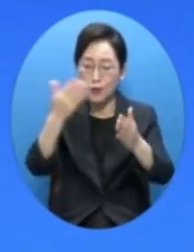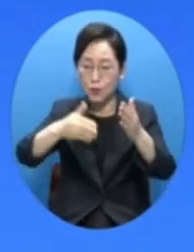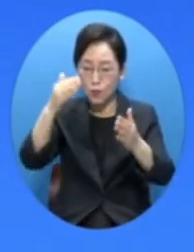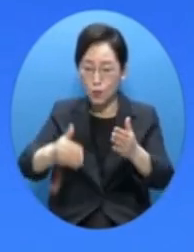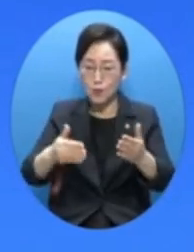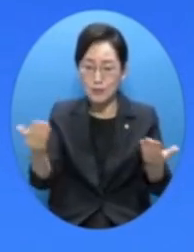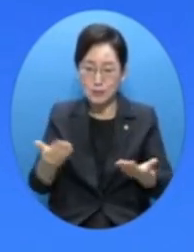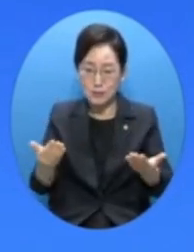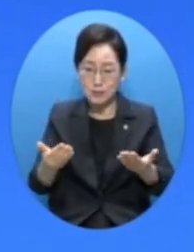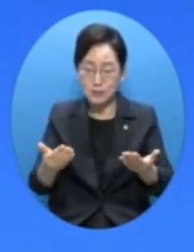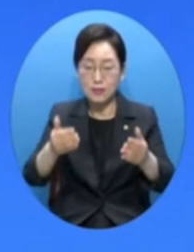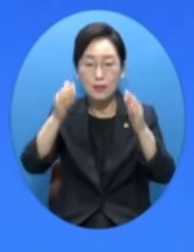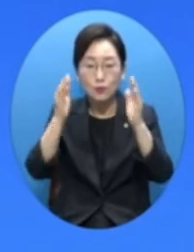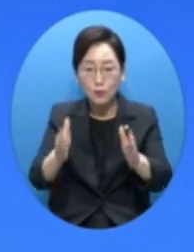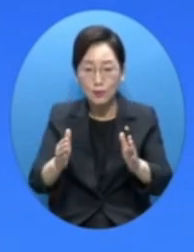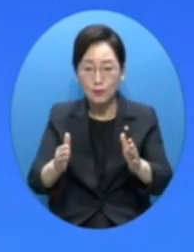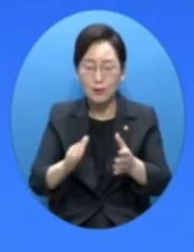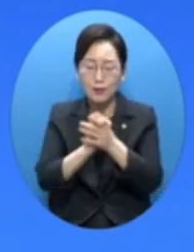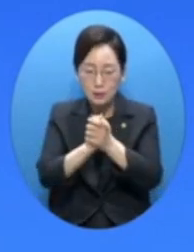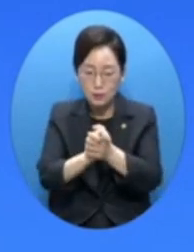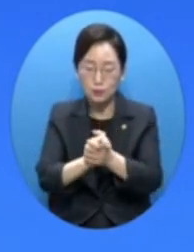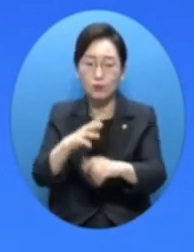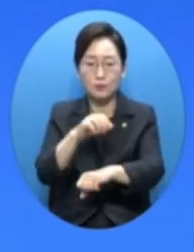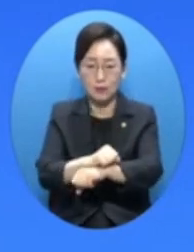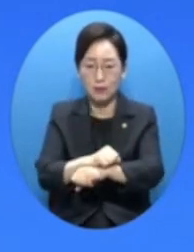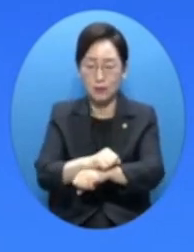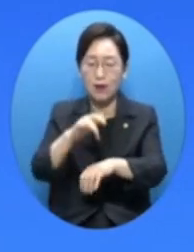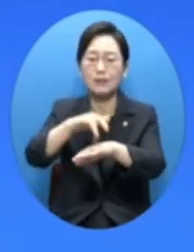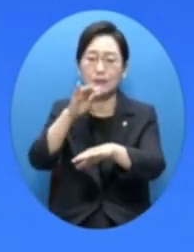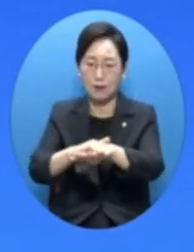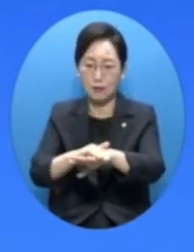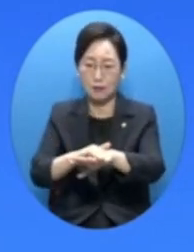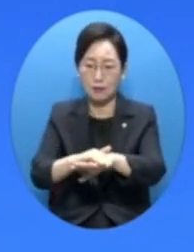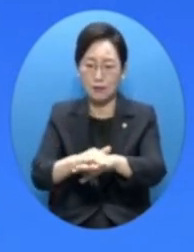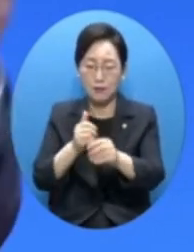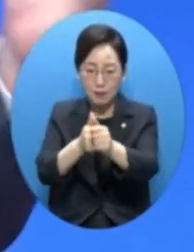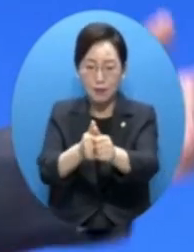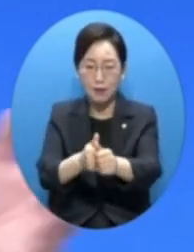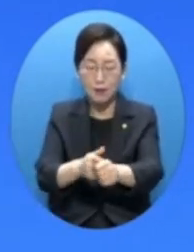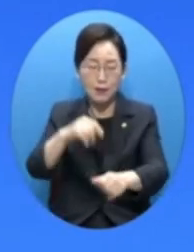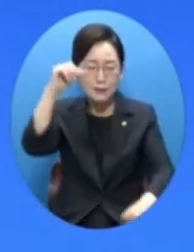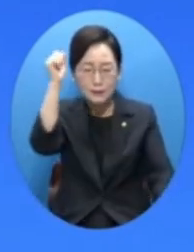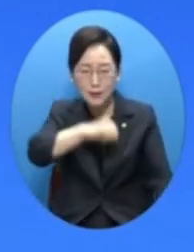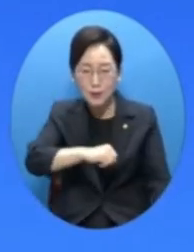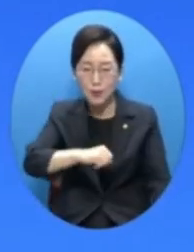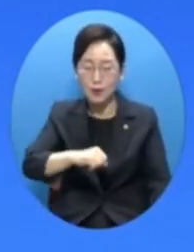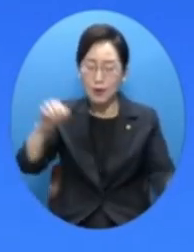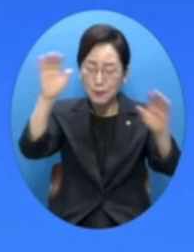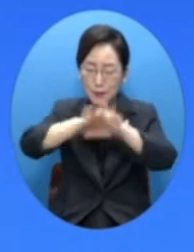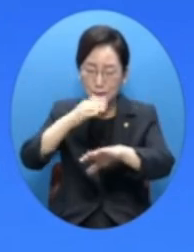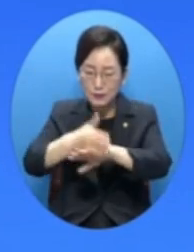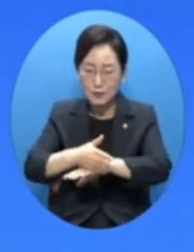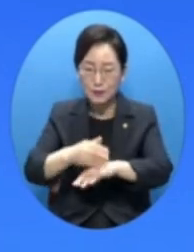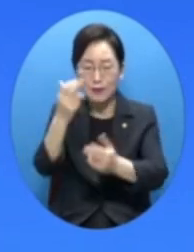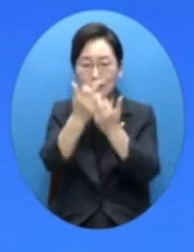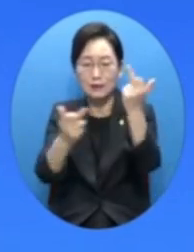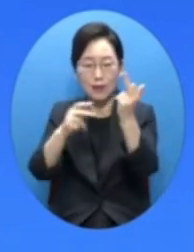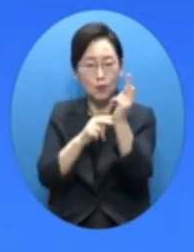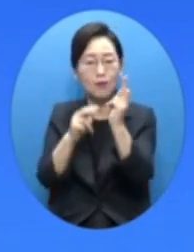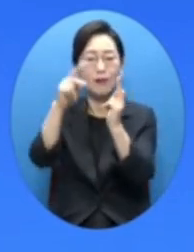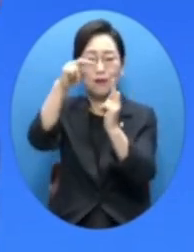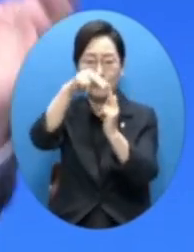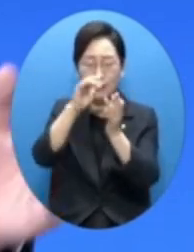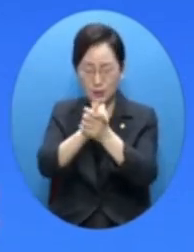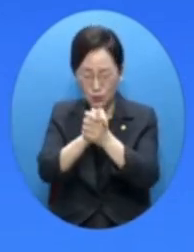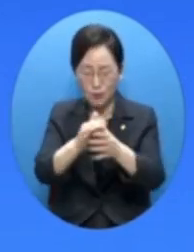동안 기도의 삶을 사셨습니다. 기도의 습관을 따라서 언제나 이른 새벽에 또 밤늦게 산에 올라가 기도하시고